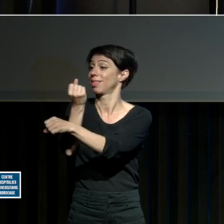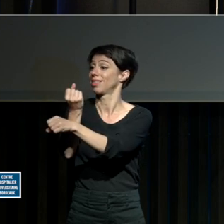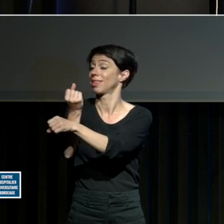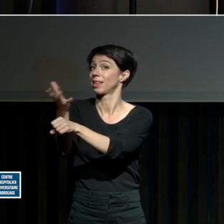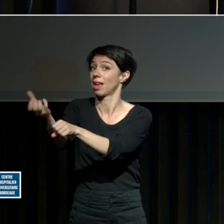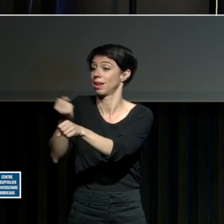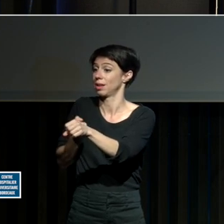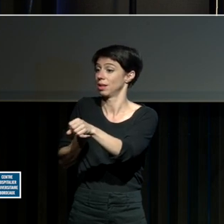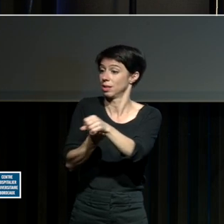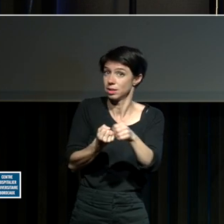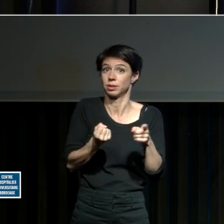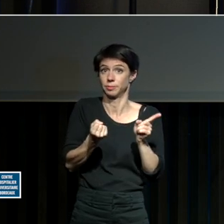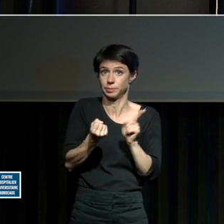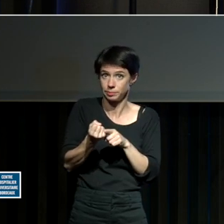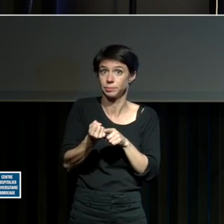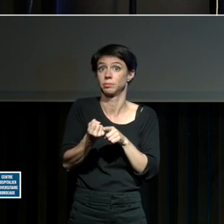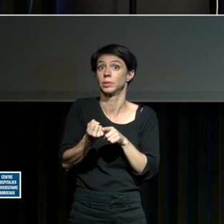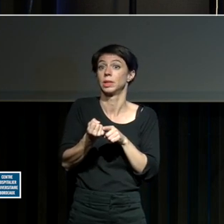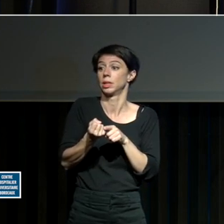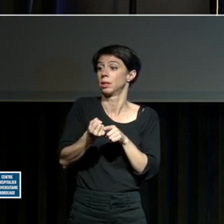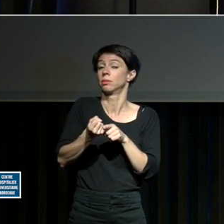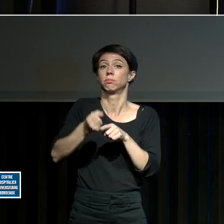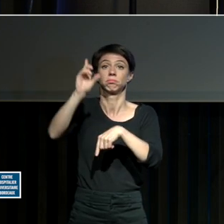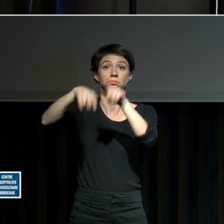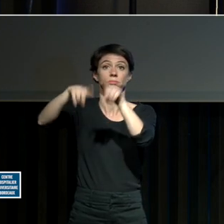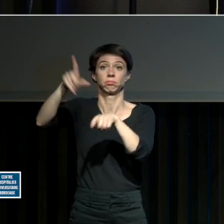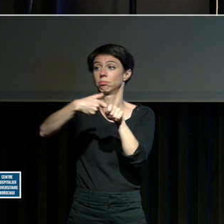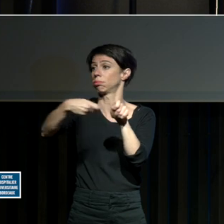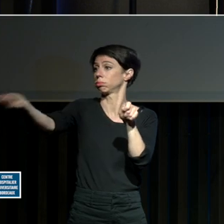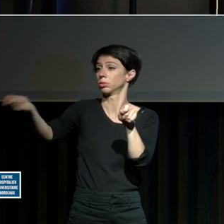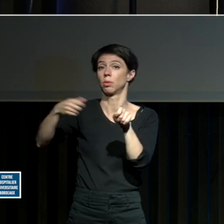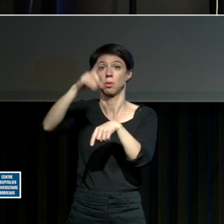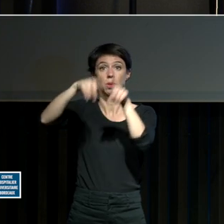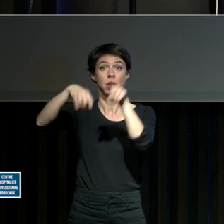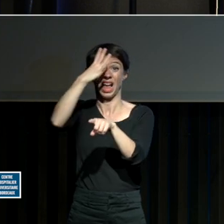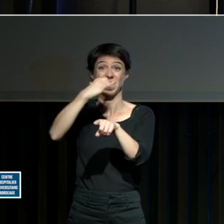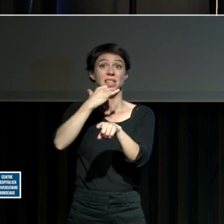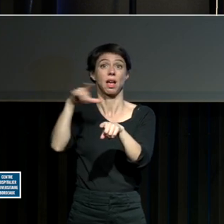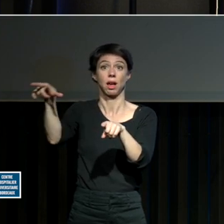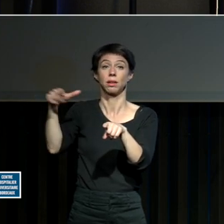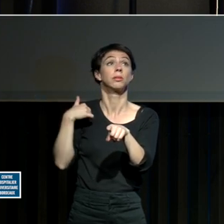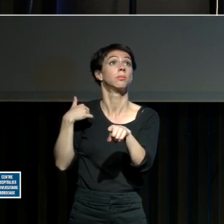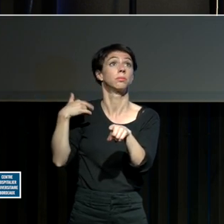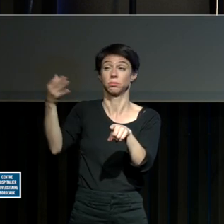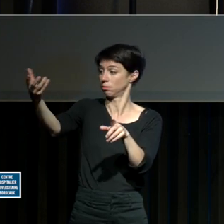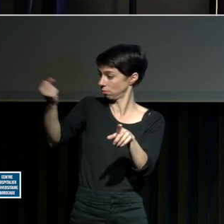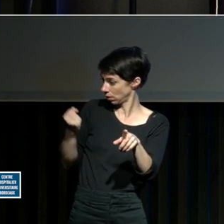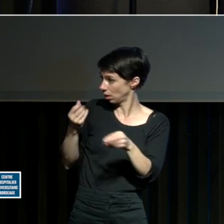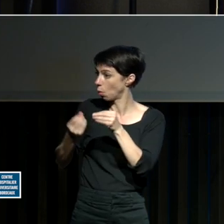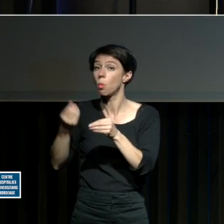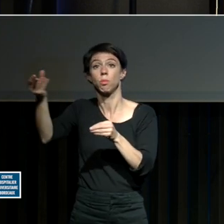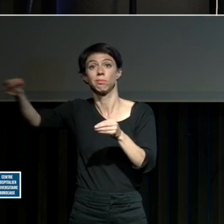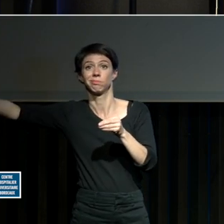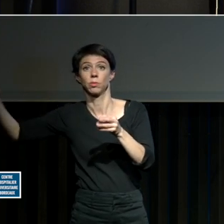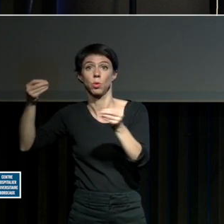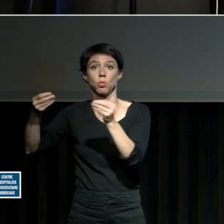être distribués de manière aléatoire et totalement basée sur le hasard, de façon totalement comparable au jeu d'hasard